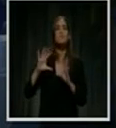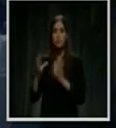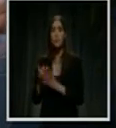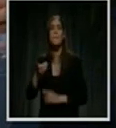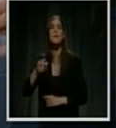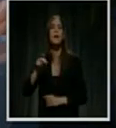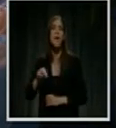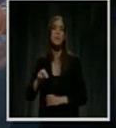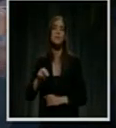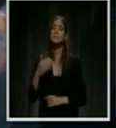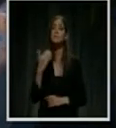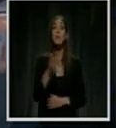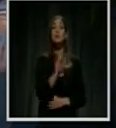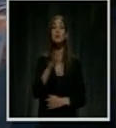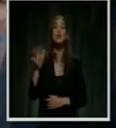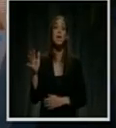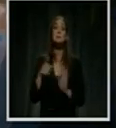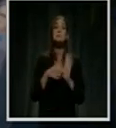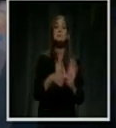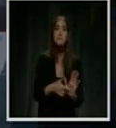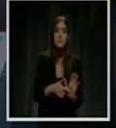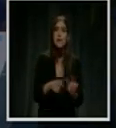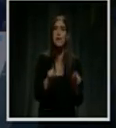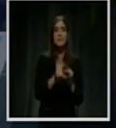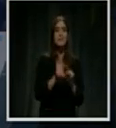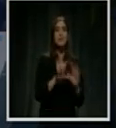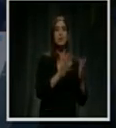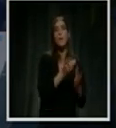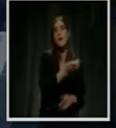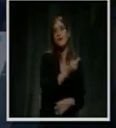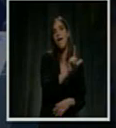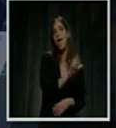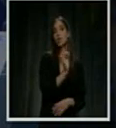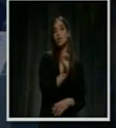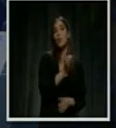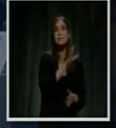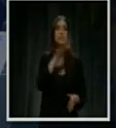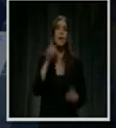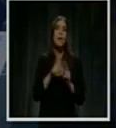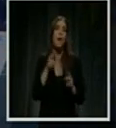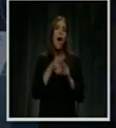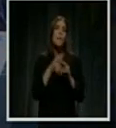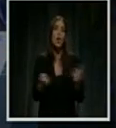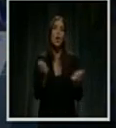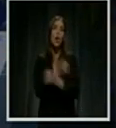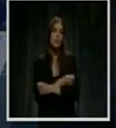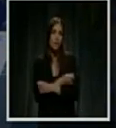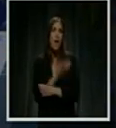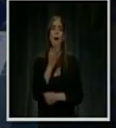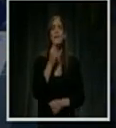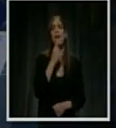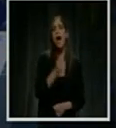ċara, kif kienet dejjem ċara tal-Partit Laburista u għamlu l-kontra meta qalulna li l-environment, l-ambjent se